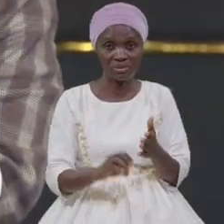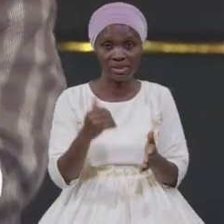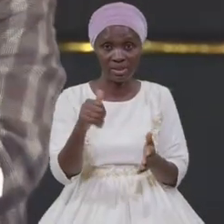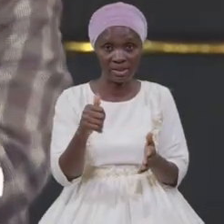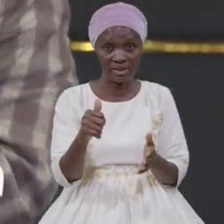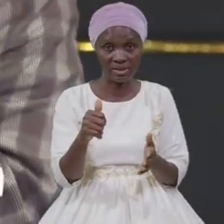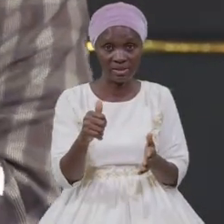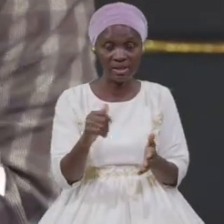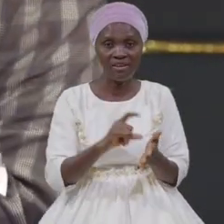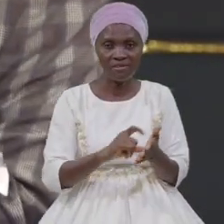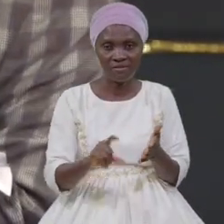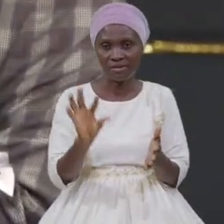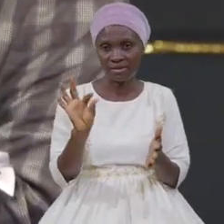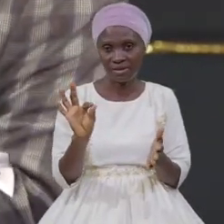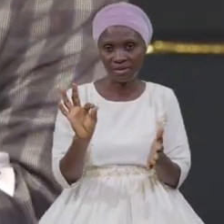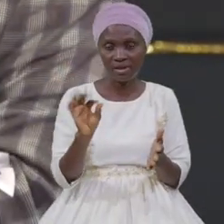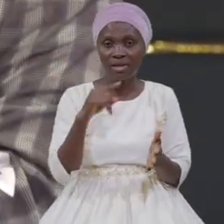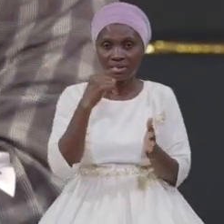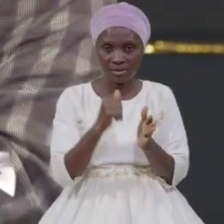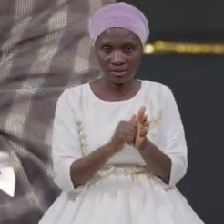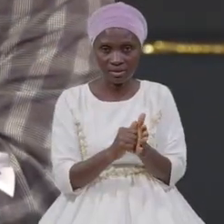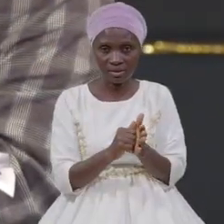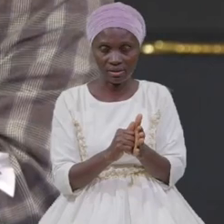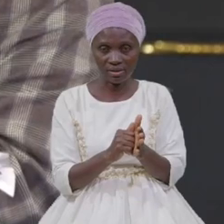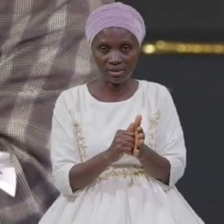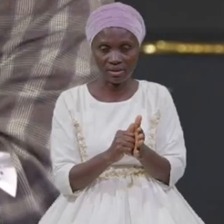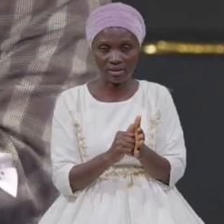9. Romains 10, 9.